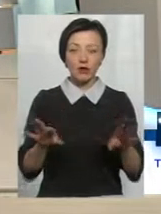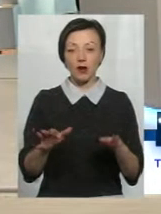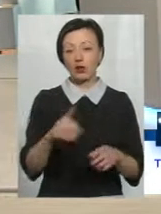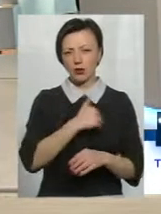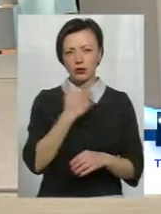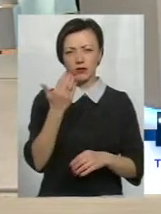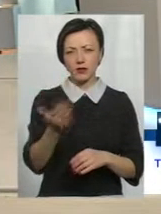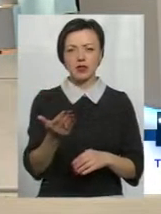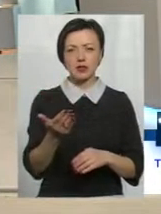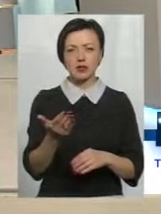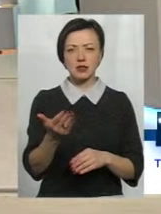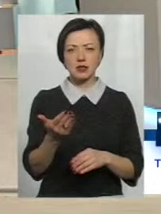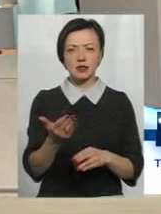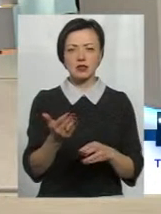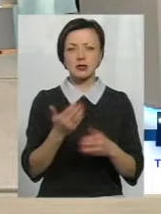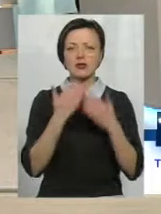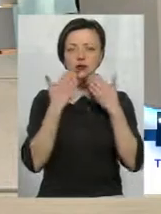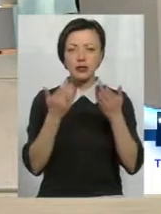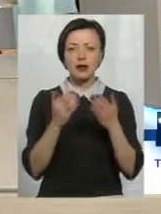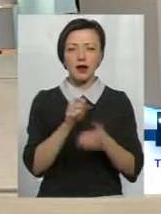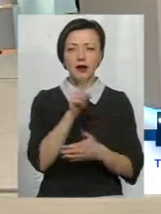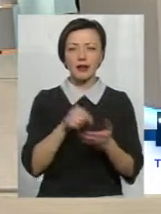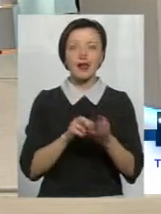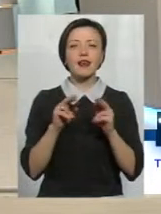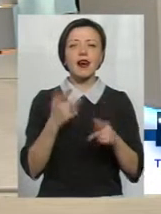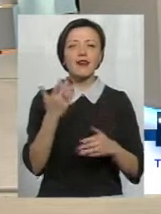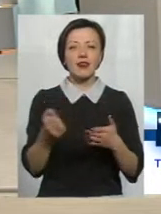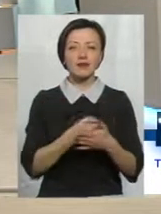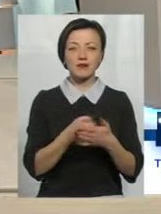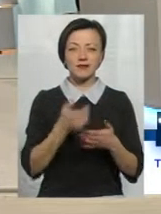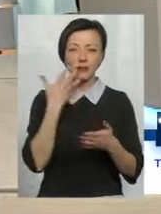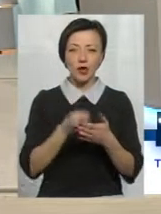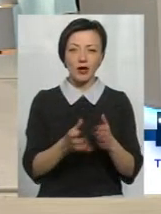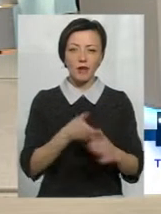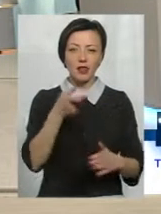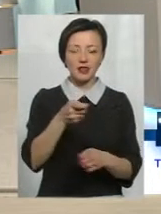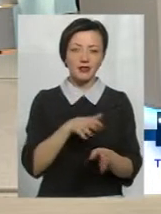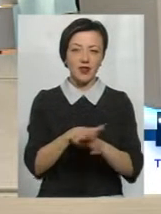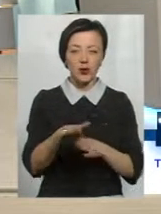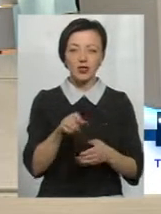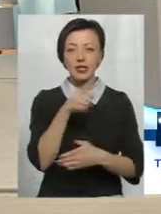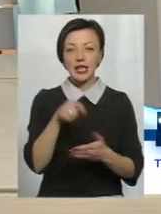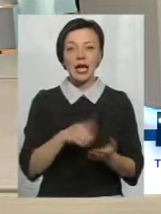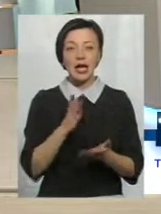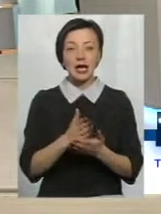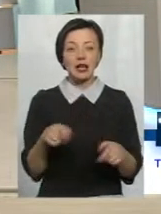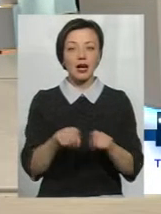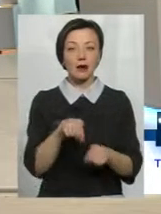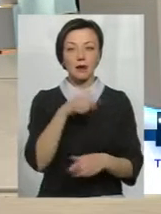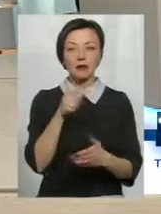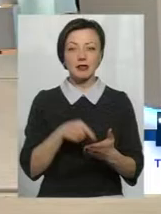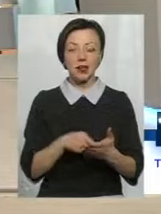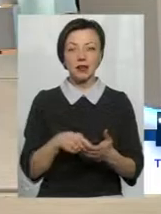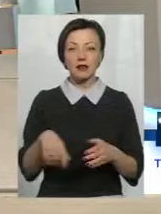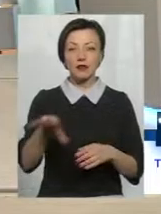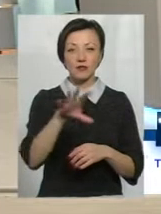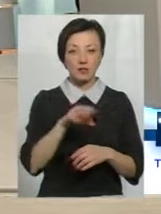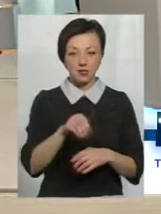хотілося б у вас запитати, як саме ви просували свої петиції? Ось, і ще є таке питання, це вже більше до